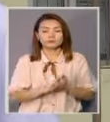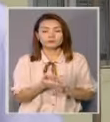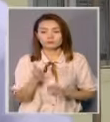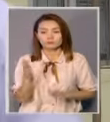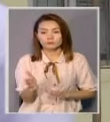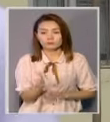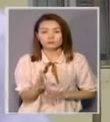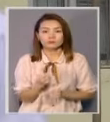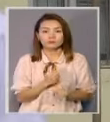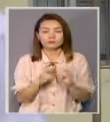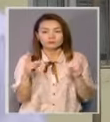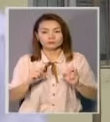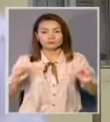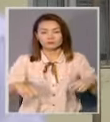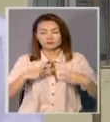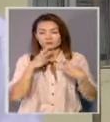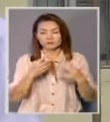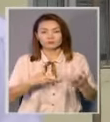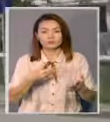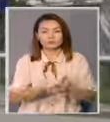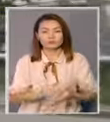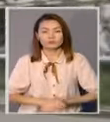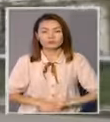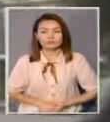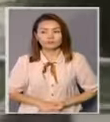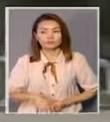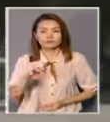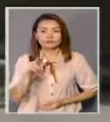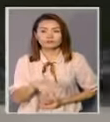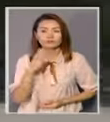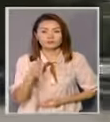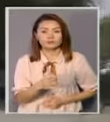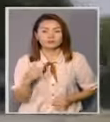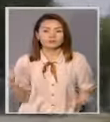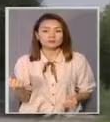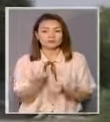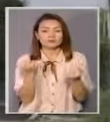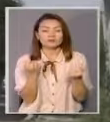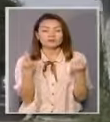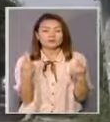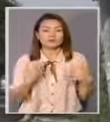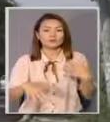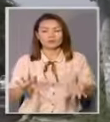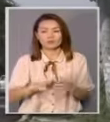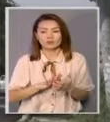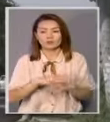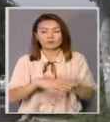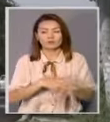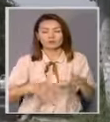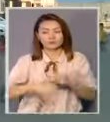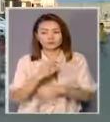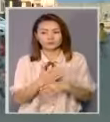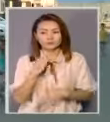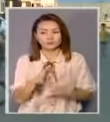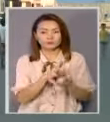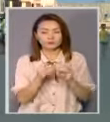систему, где без комиссии можно будет оплатить. В области оказывается поддержка социально уязвимым слоям населения.